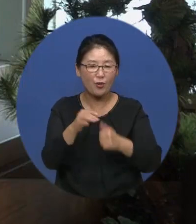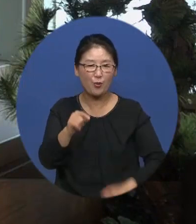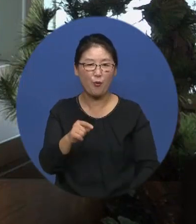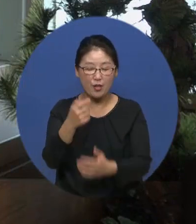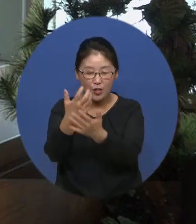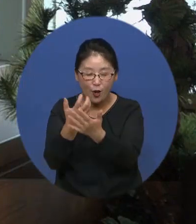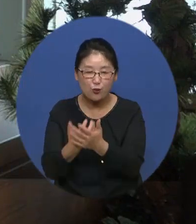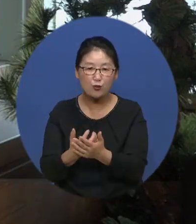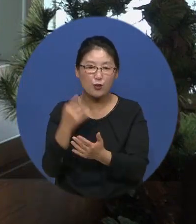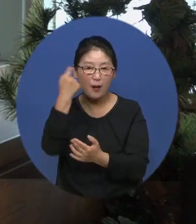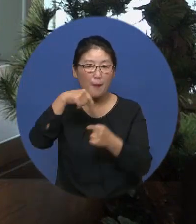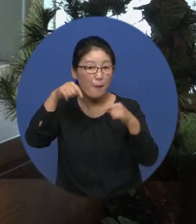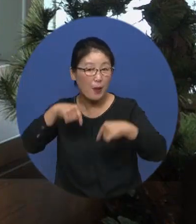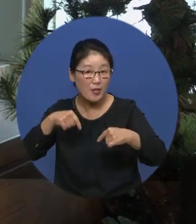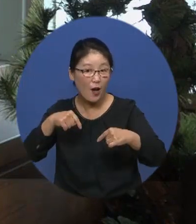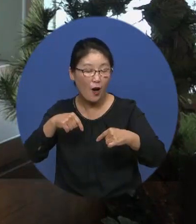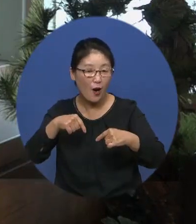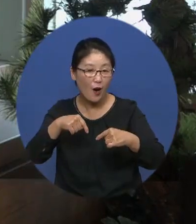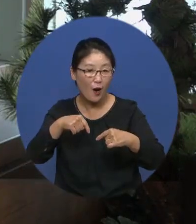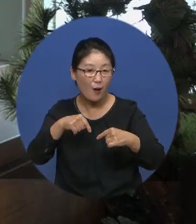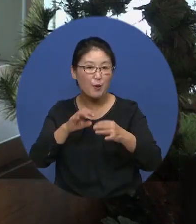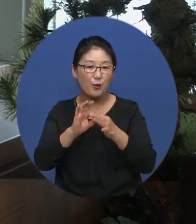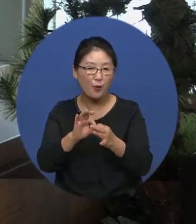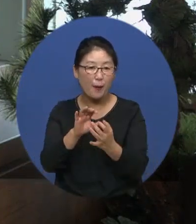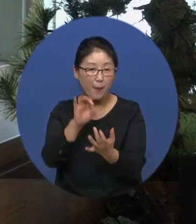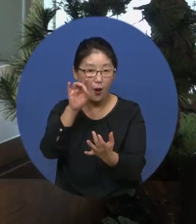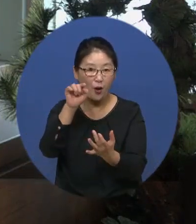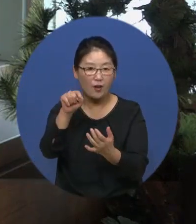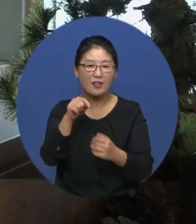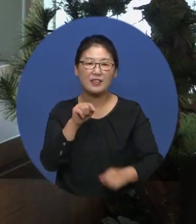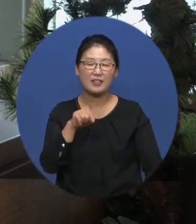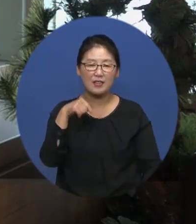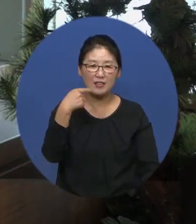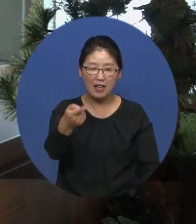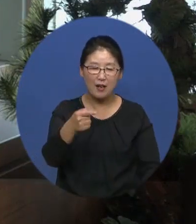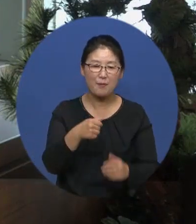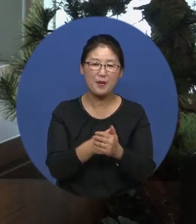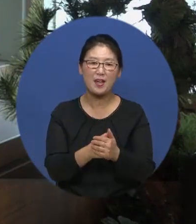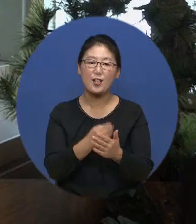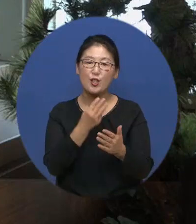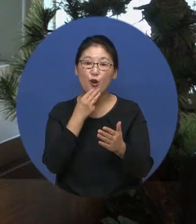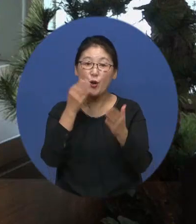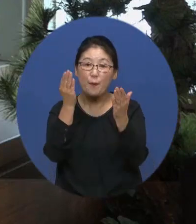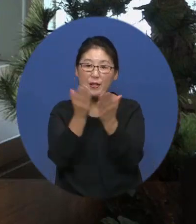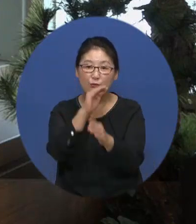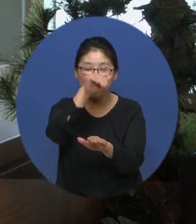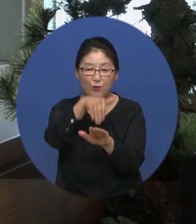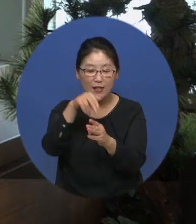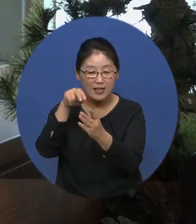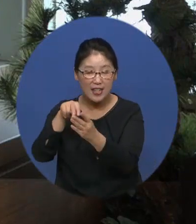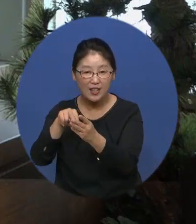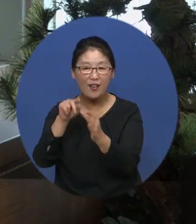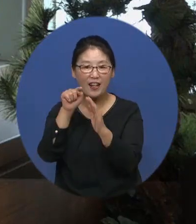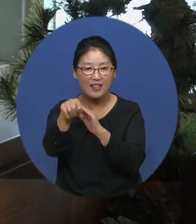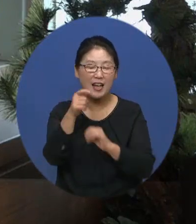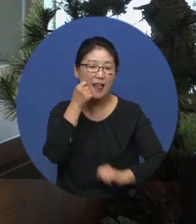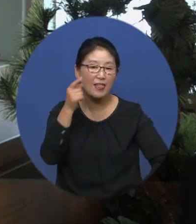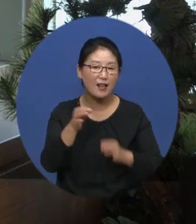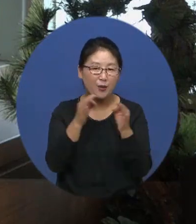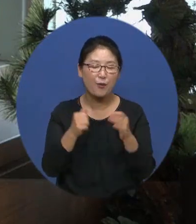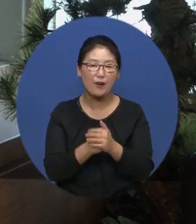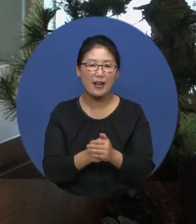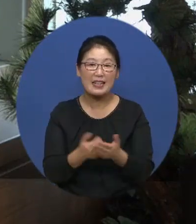진행하고요. 그리고 면접 후에는 서울 맞춤 훈련센터 같은 곳에서 1개월 정도의 직장 예절이라든가 직무